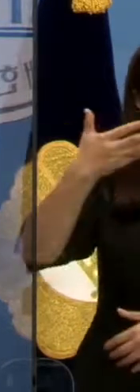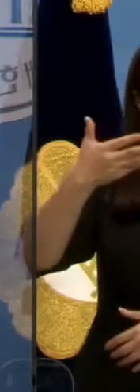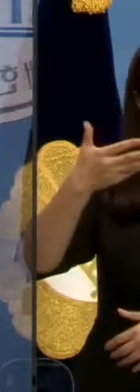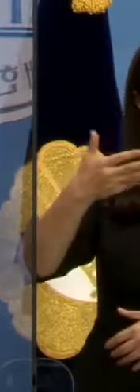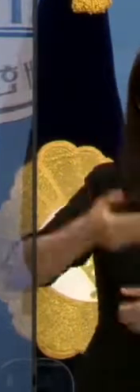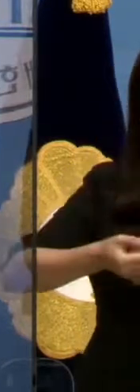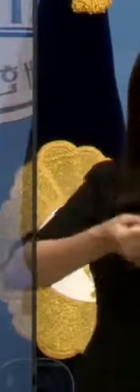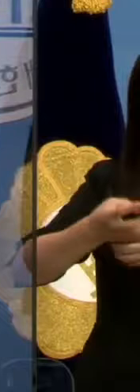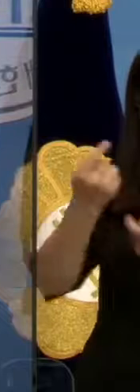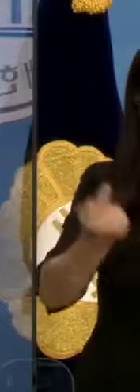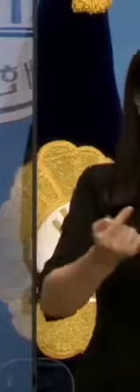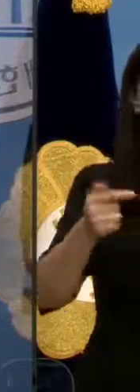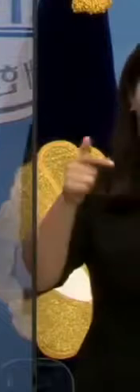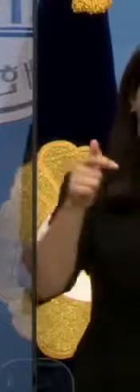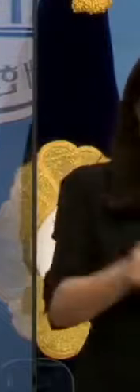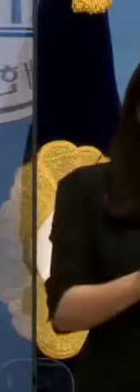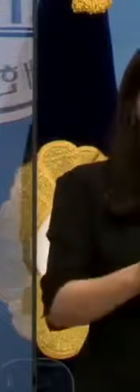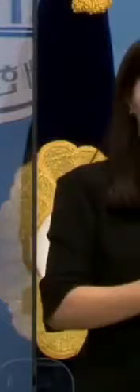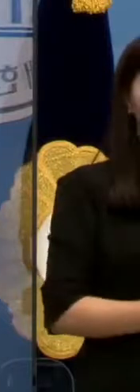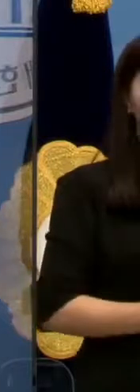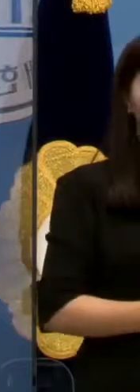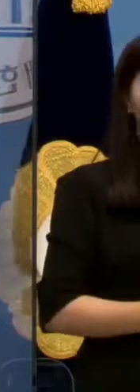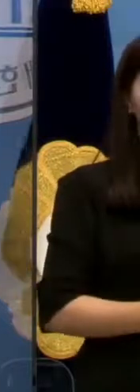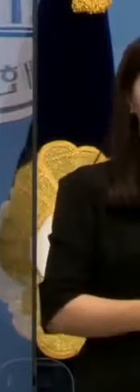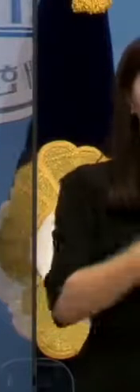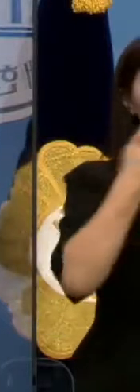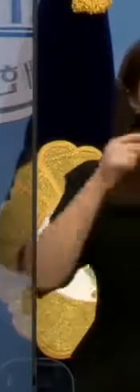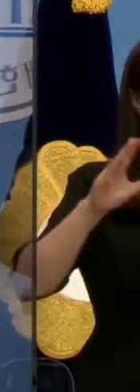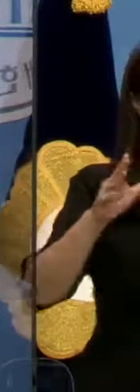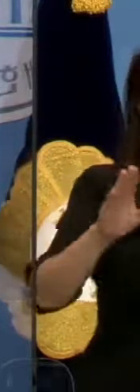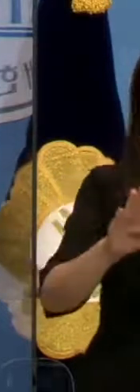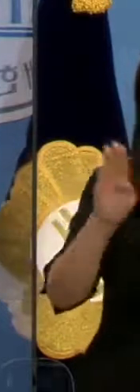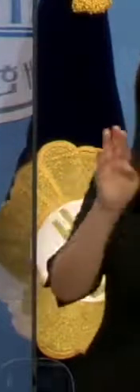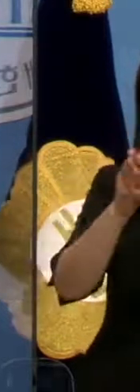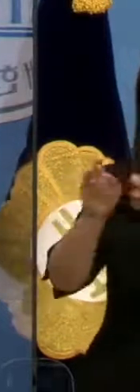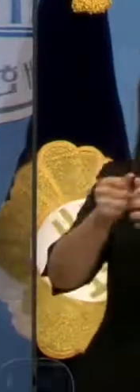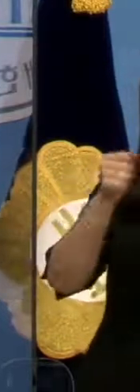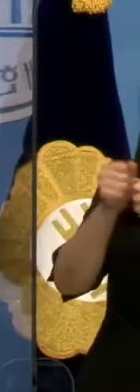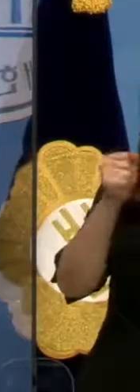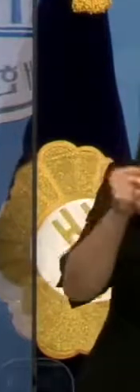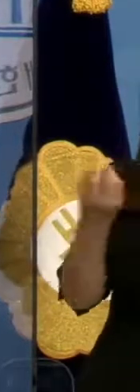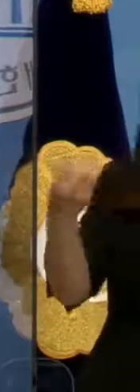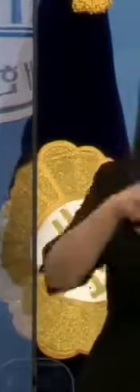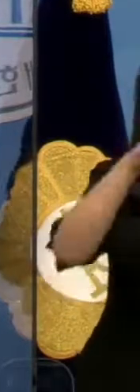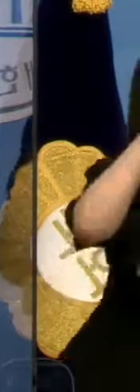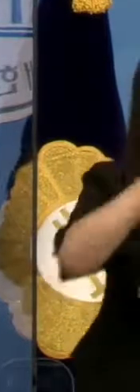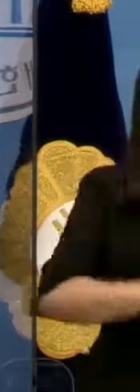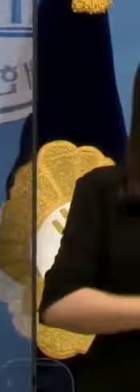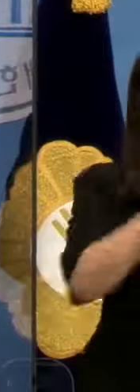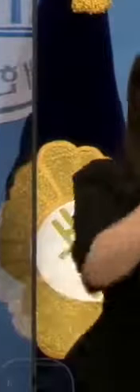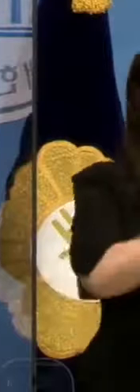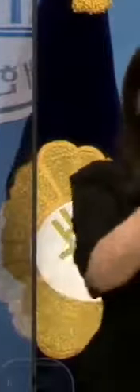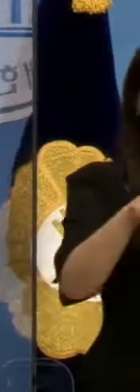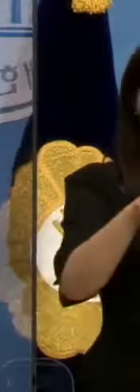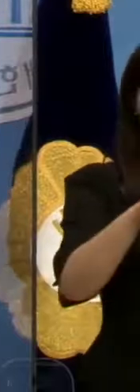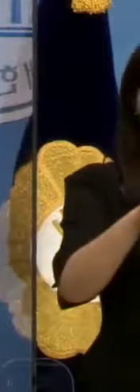39평방미터보다 좁습니다. 영국은 빌트인 공간까지 별도로 규정합니다. 1인 가구의 최저 면적 기준을